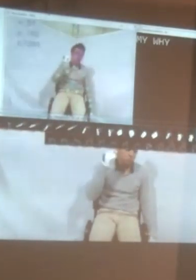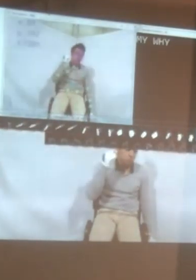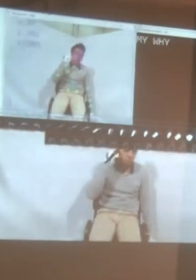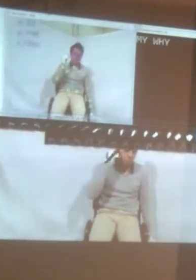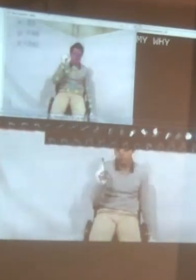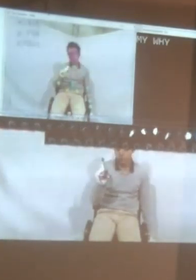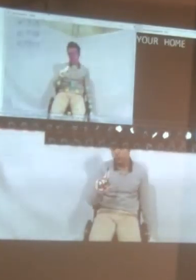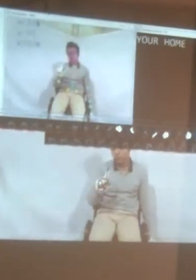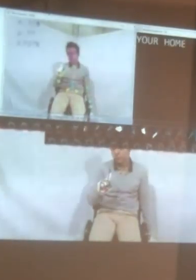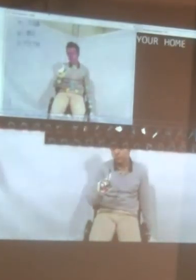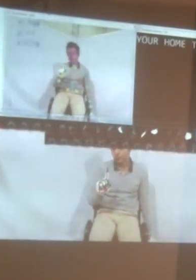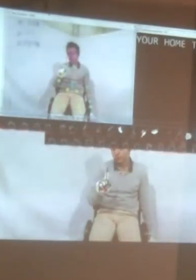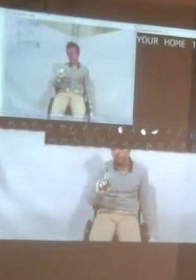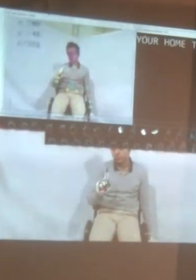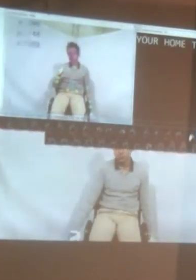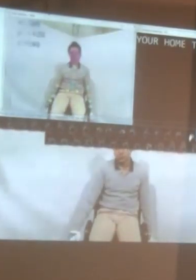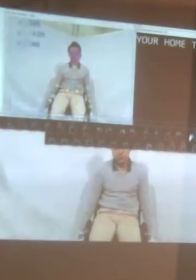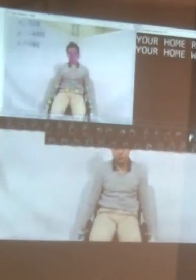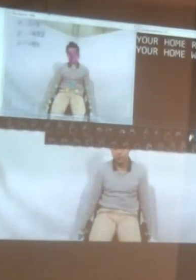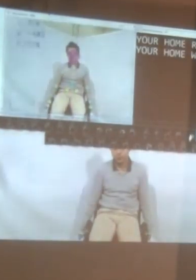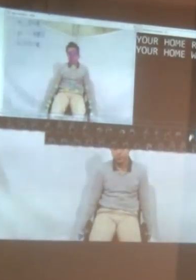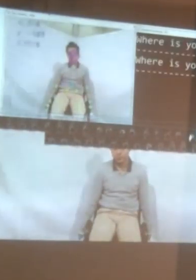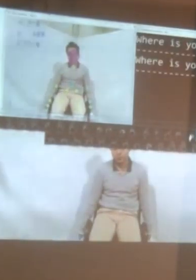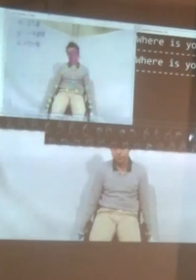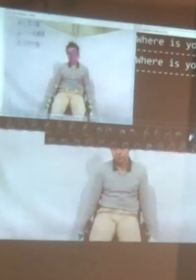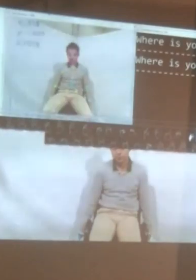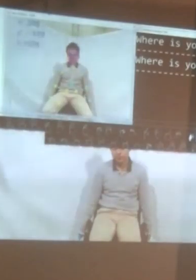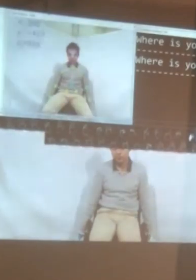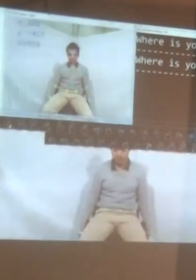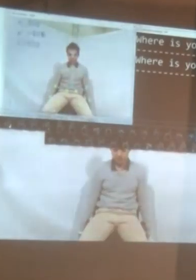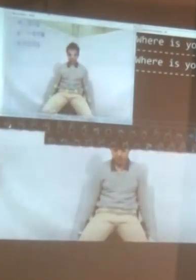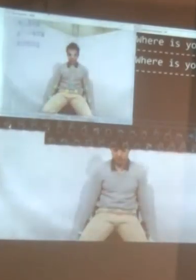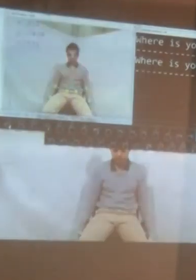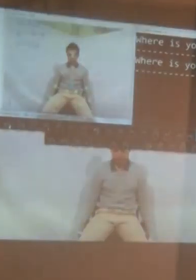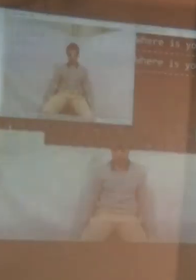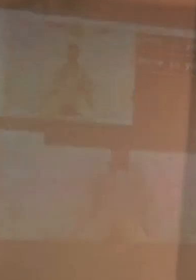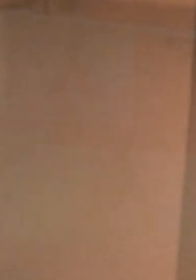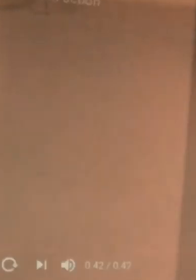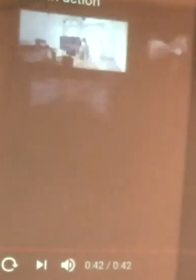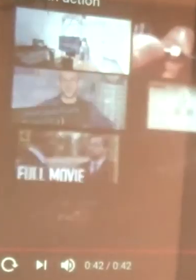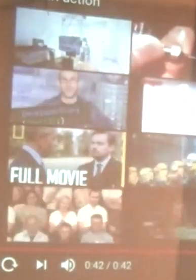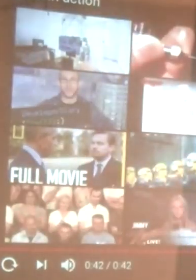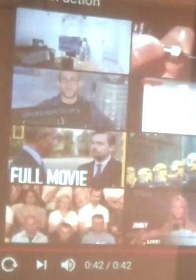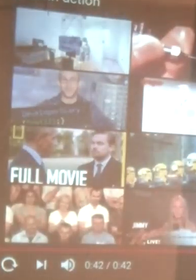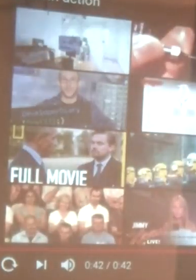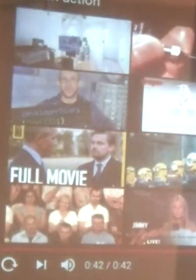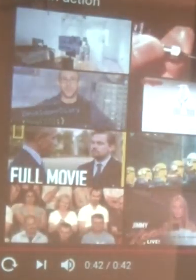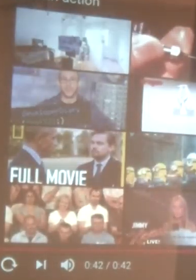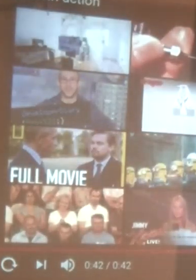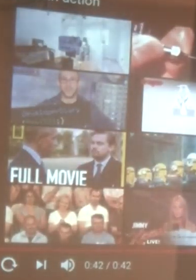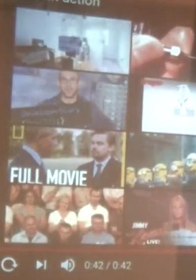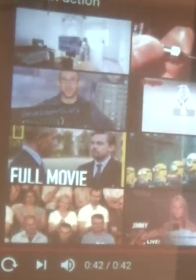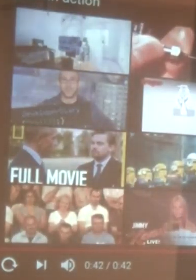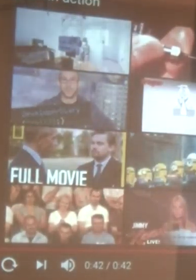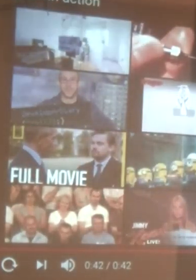ha szűken veszik, akkor mondjuk 50-et legalább meg kell különböztetni, a vége az. Ha nagyon finomkodunk, akkor 100-150 darab